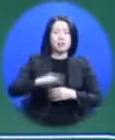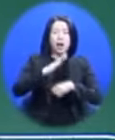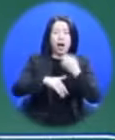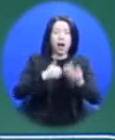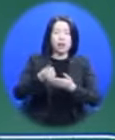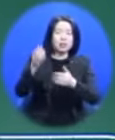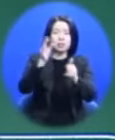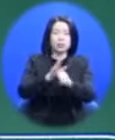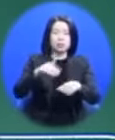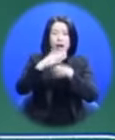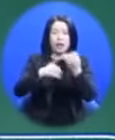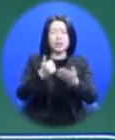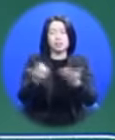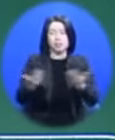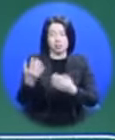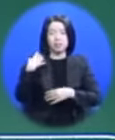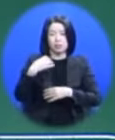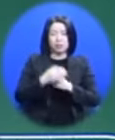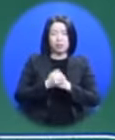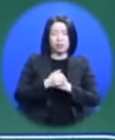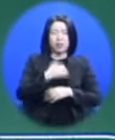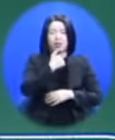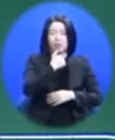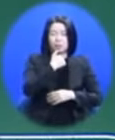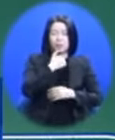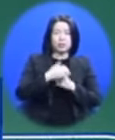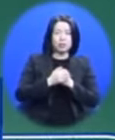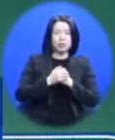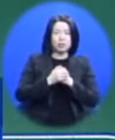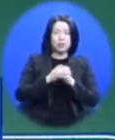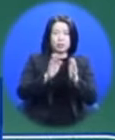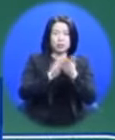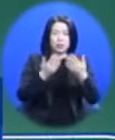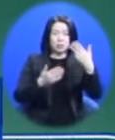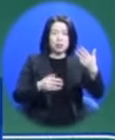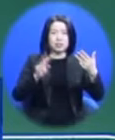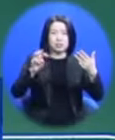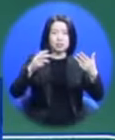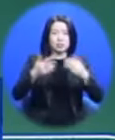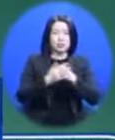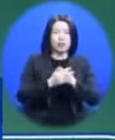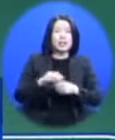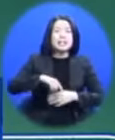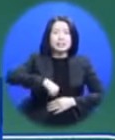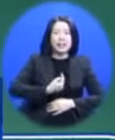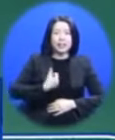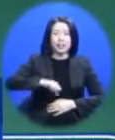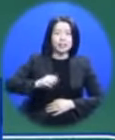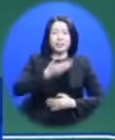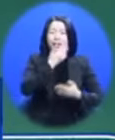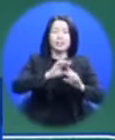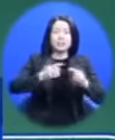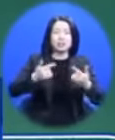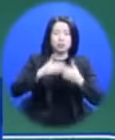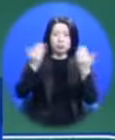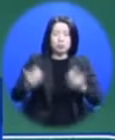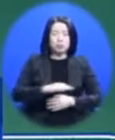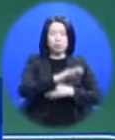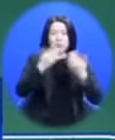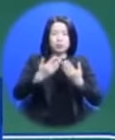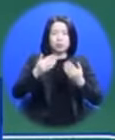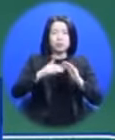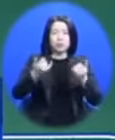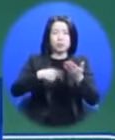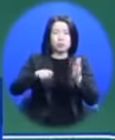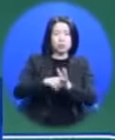거예요. 로마서 8장 32절에 자기 아들을 아끼지 아니하시고 우리 모든 사람을 위하여 내주시니가 어찌 그 아들과 함께